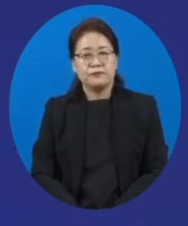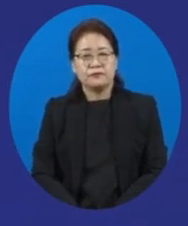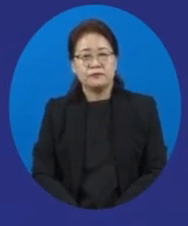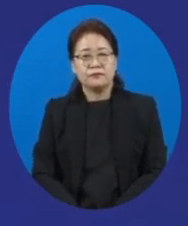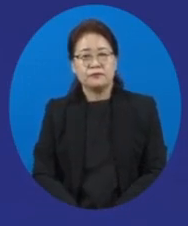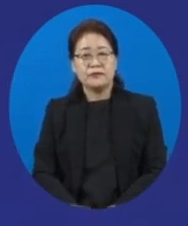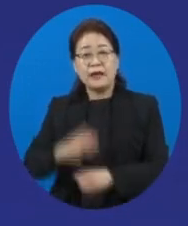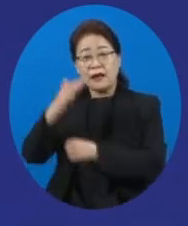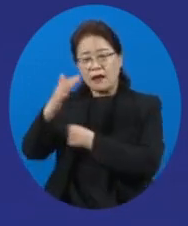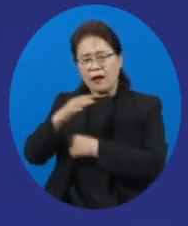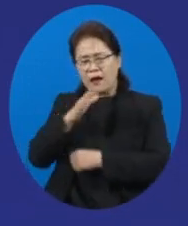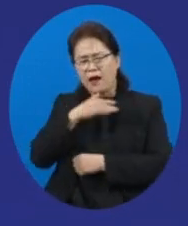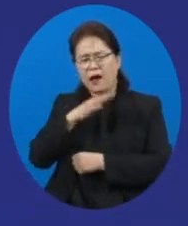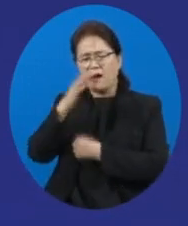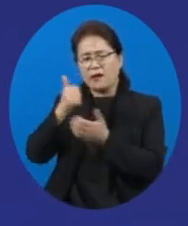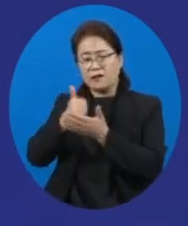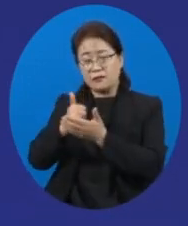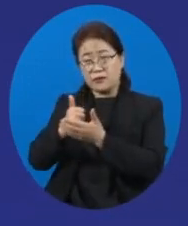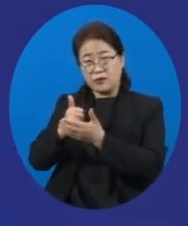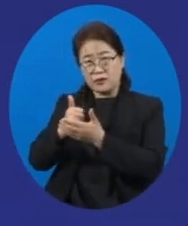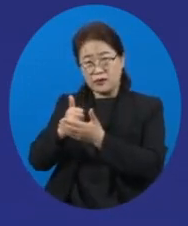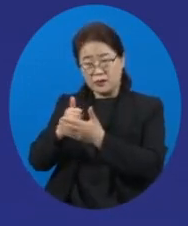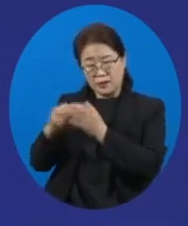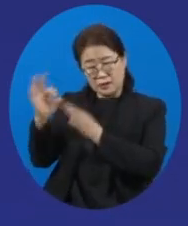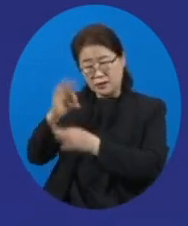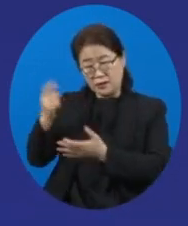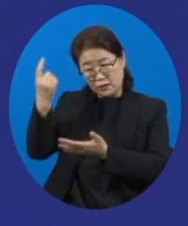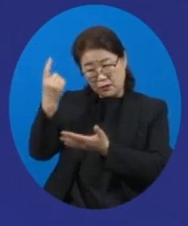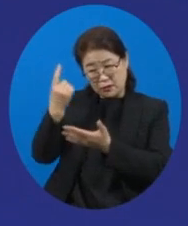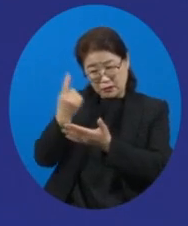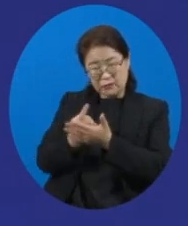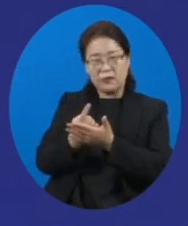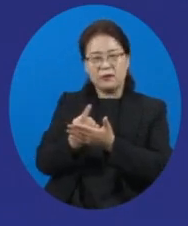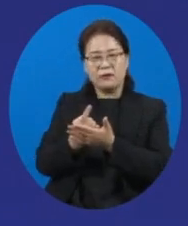아, 하나님이 지금 우리 가운데 찾아오고 계시는구나.